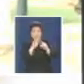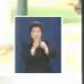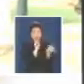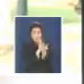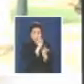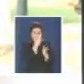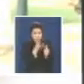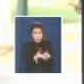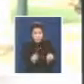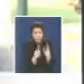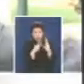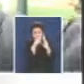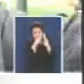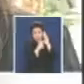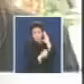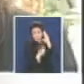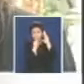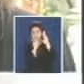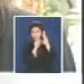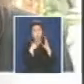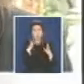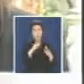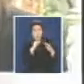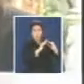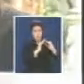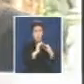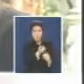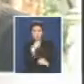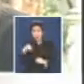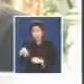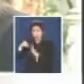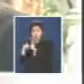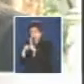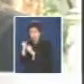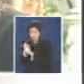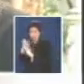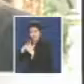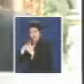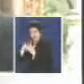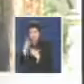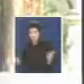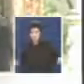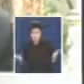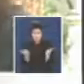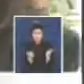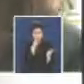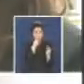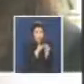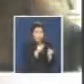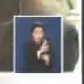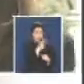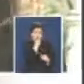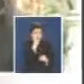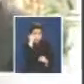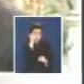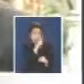บน้อยที่สุดพื้นที่ไหนบ้างเป็นทุ่ง เพราะคนชาวบ้านคนปฏิบัติจะบอกว่าแม้นั่งเทียนกันอยู่ในกรุงเทพจะรู้ได้ไงจริงหรือเปล่า ในพื้นที่จะรู้ดีที่สุดดังนั้นเราแบ่ง